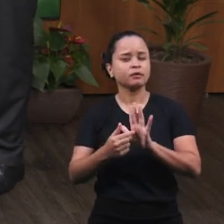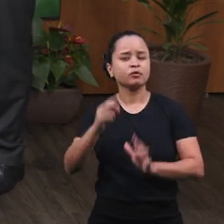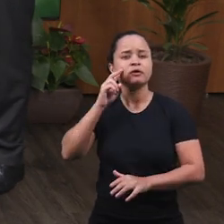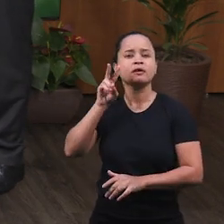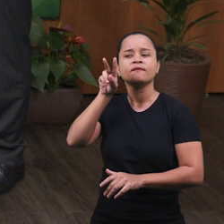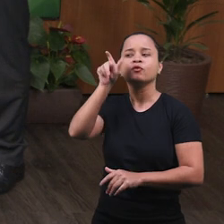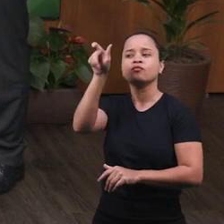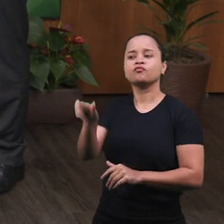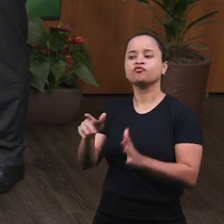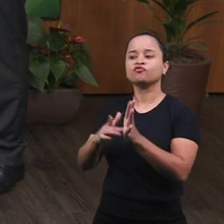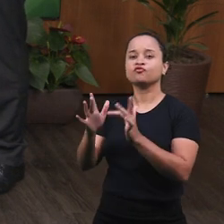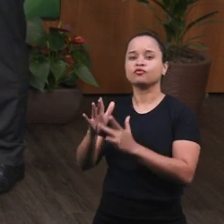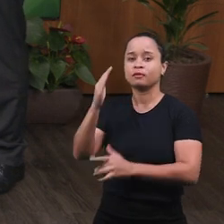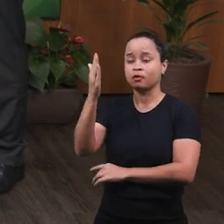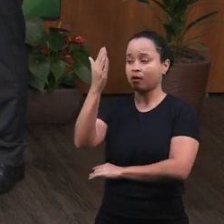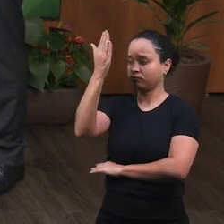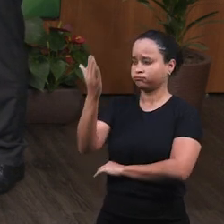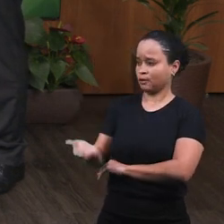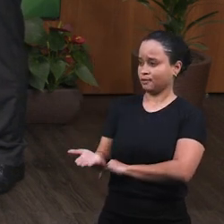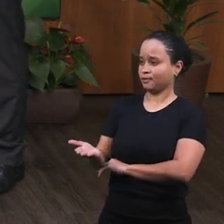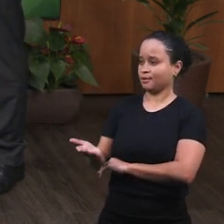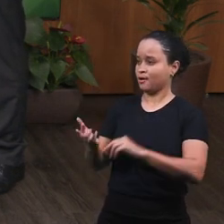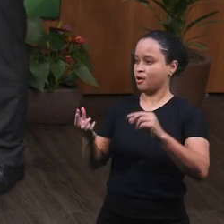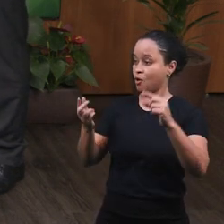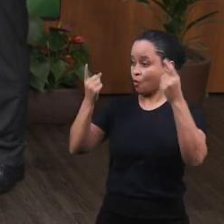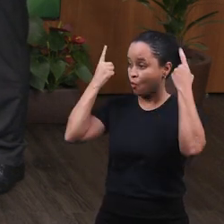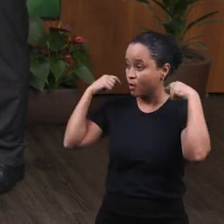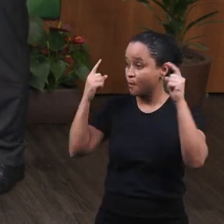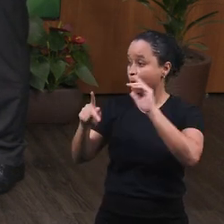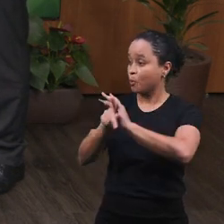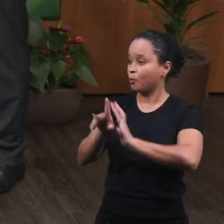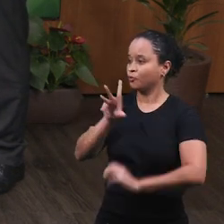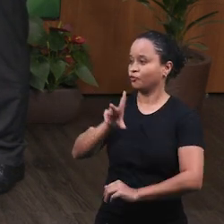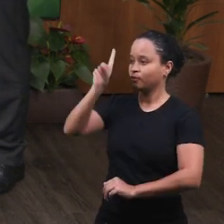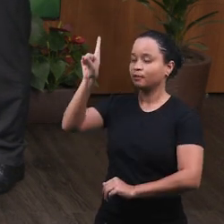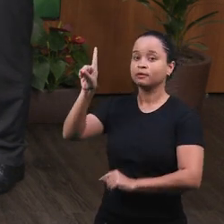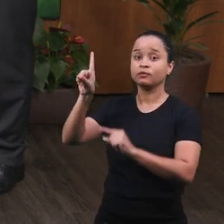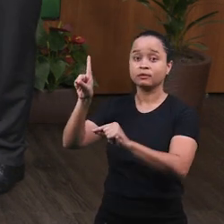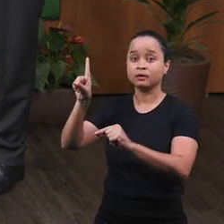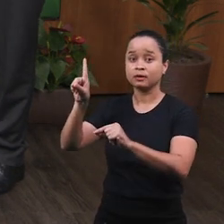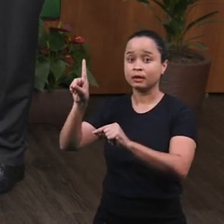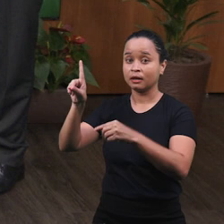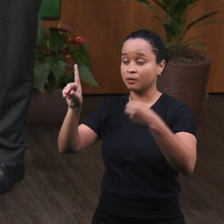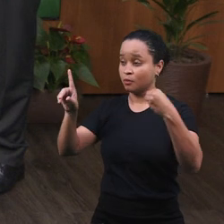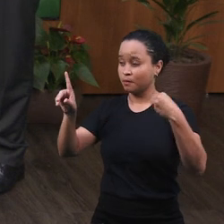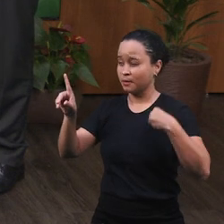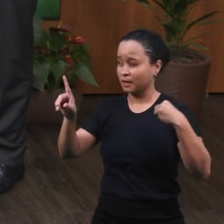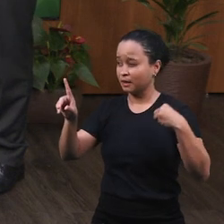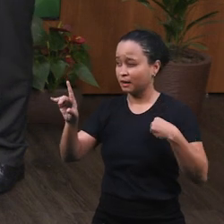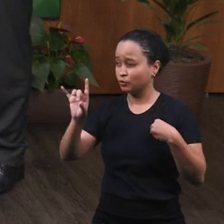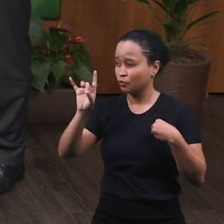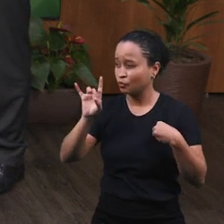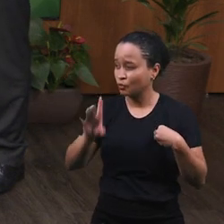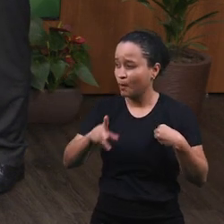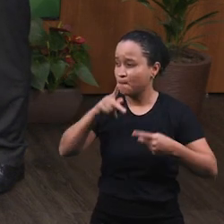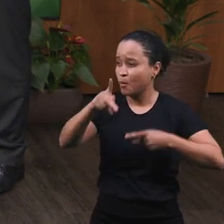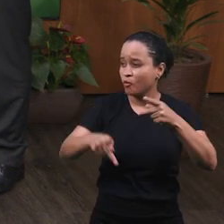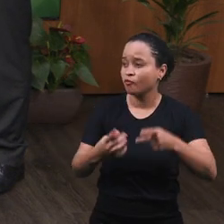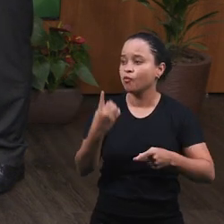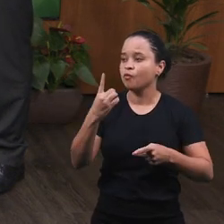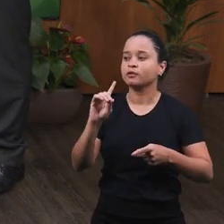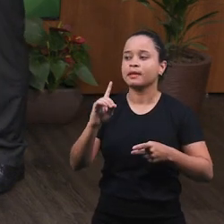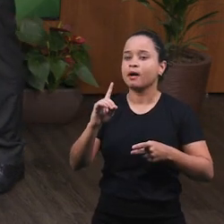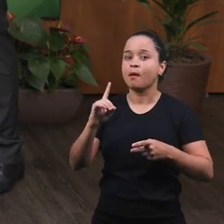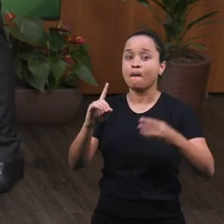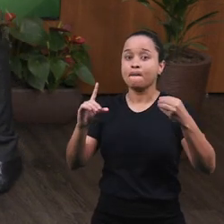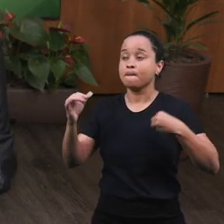Seigneur Jésus, il a dit, voici l'agneau de Dieu qui enlève le péché, pas du peuple, mais